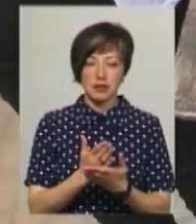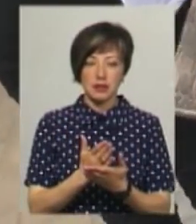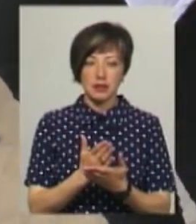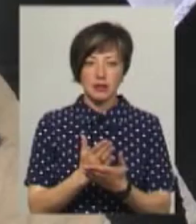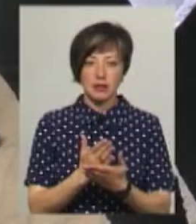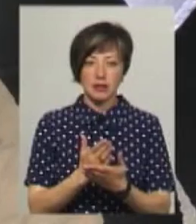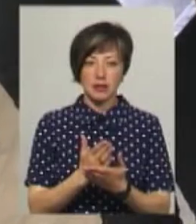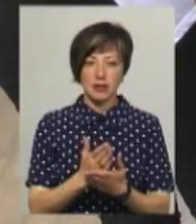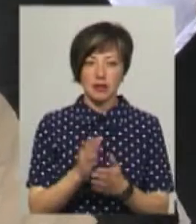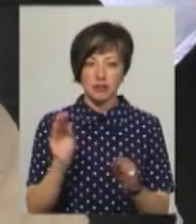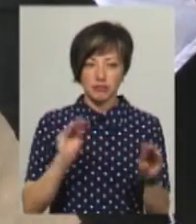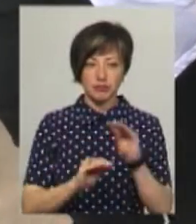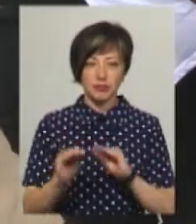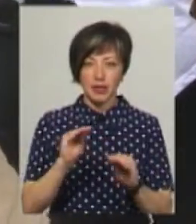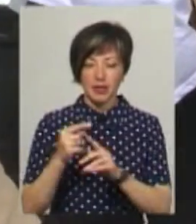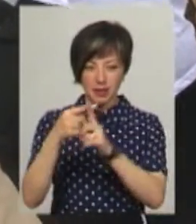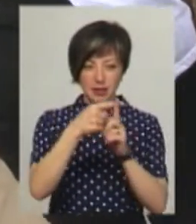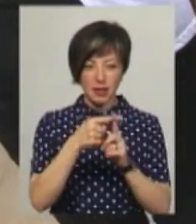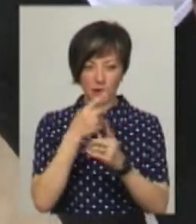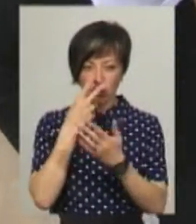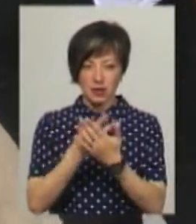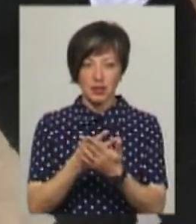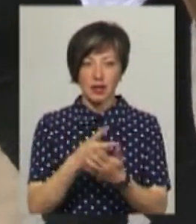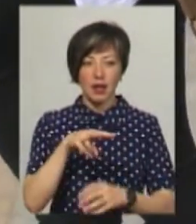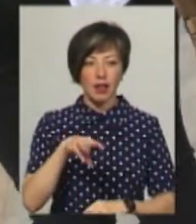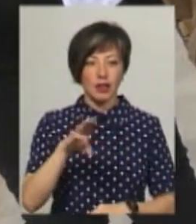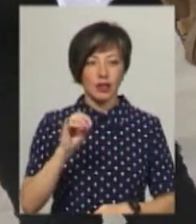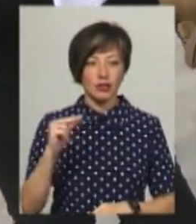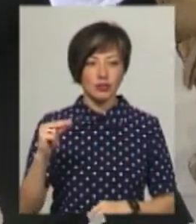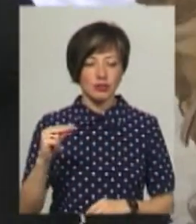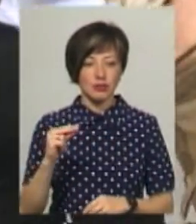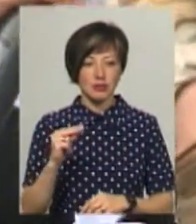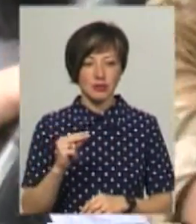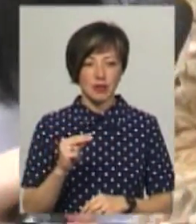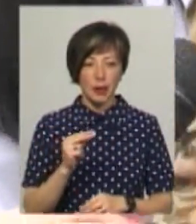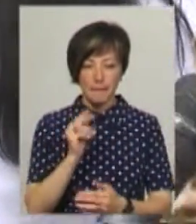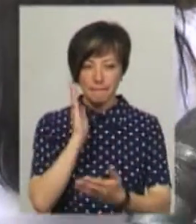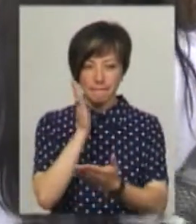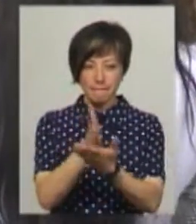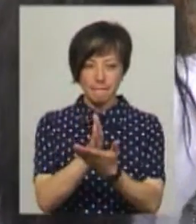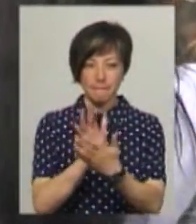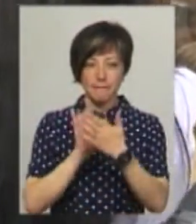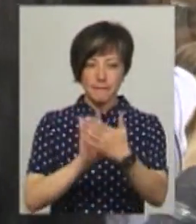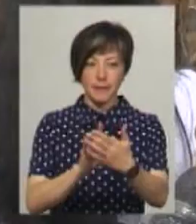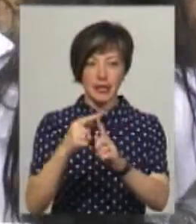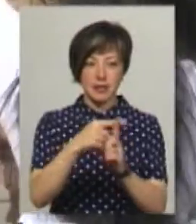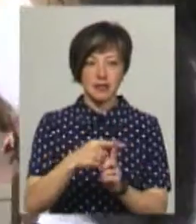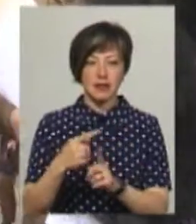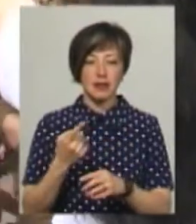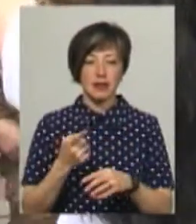цілеуказатель ЛЦУ і ЕУТЕЧ прицел. На мені бронежилет,